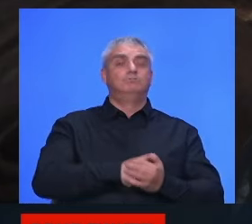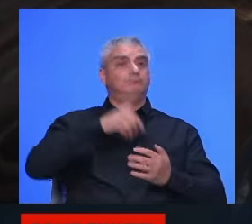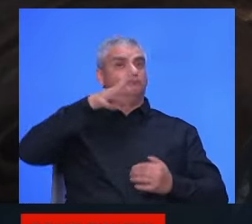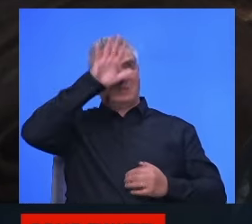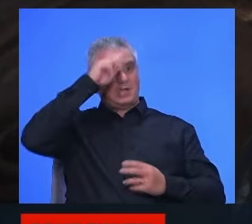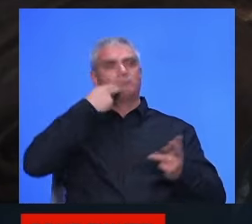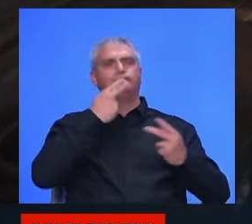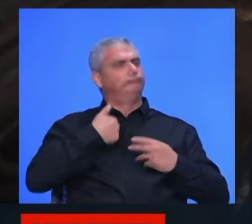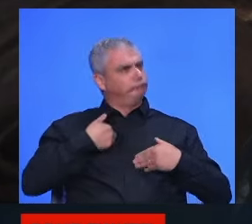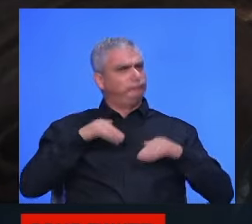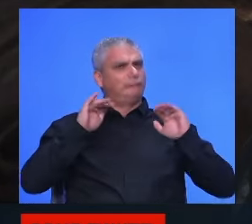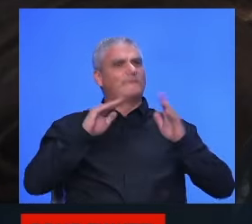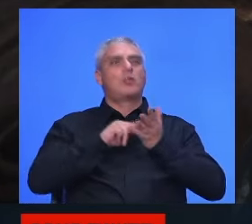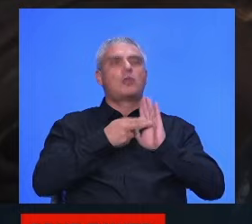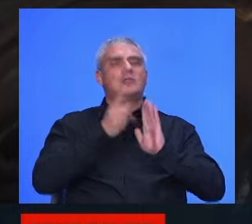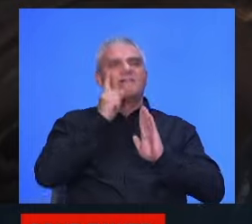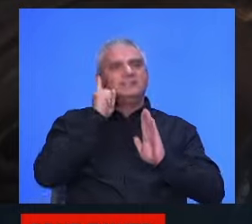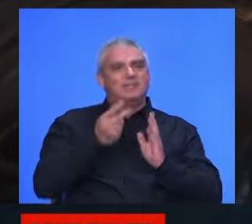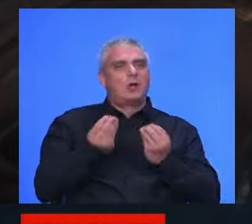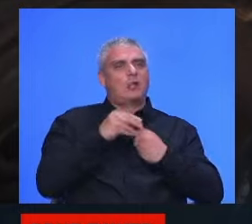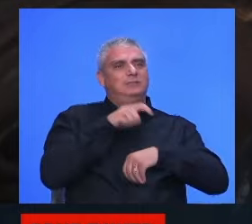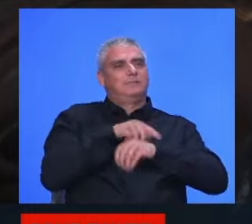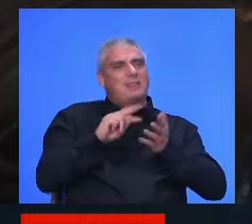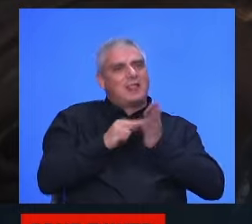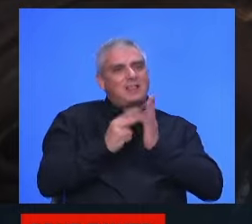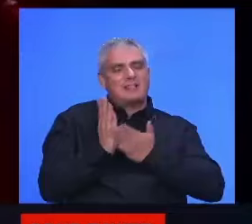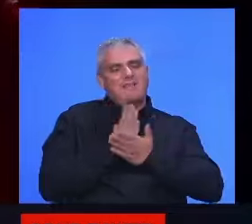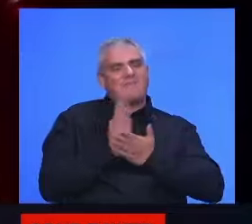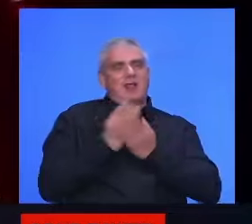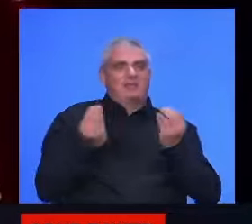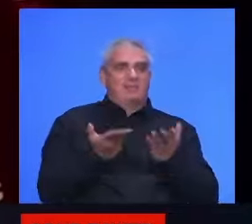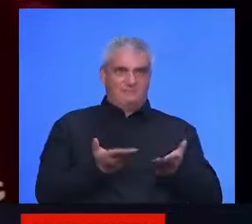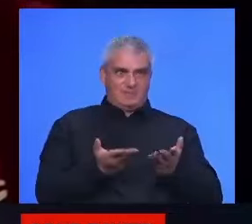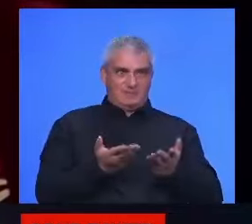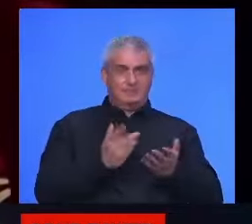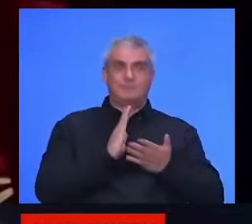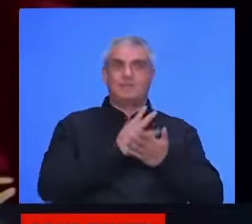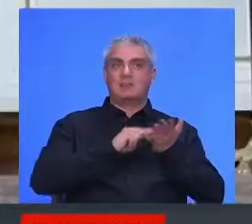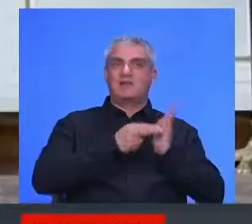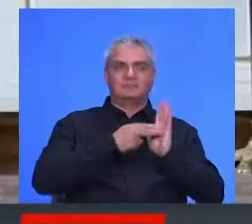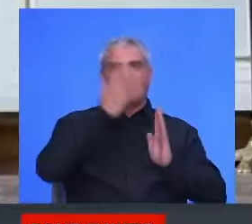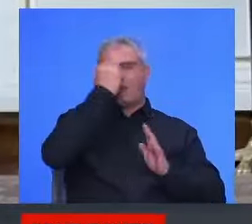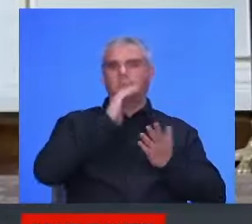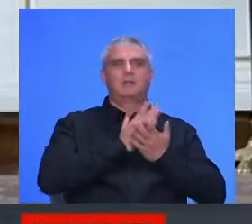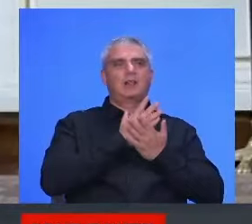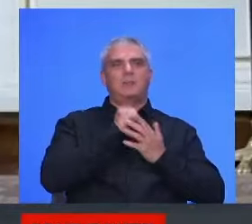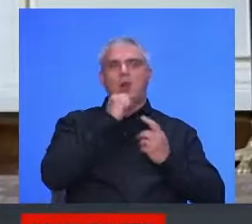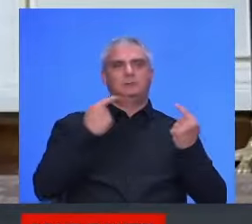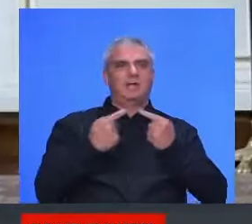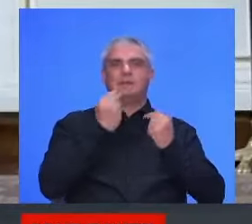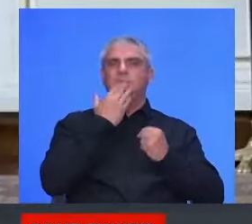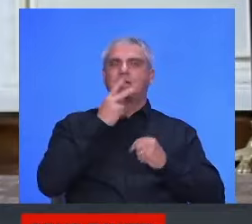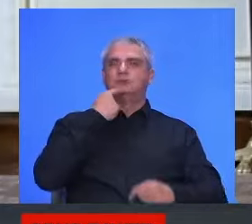השיב, מברכים על התוכנית, אבל צריך זמן לתכנן ולהכין את הדברים. כהחלטה אסטרטגית החליט חמאס להימנע מעימותים עם ישראל